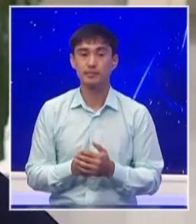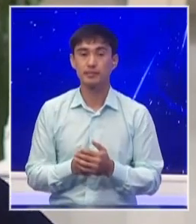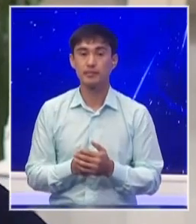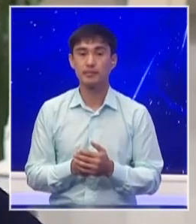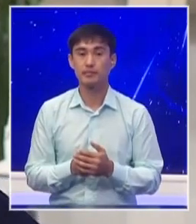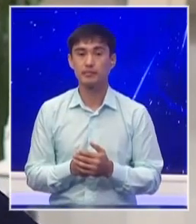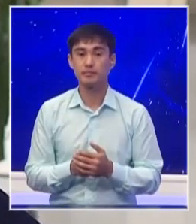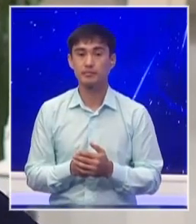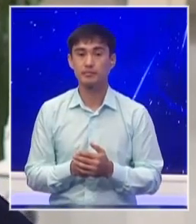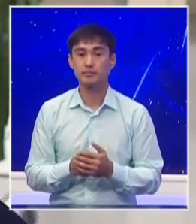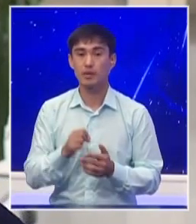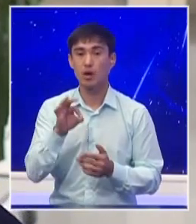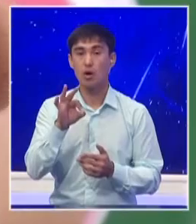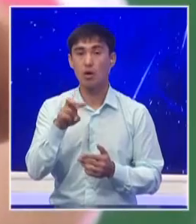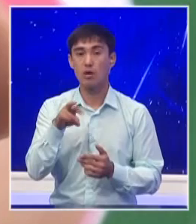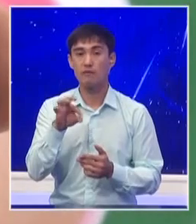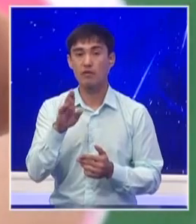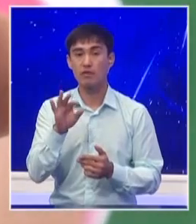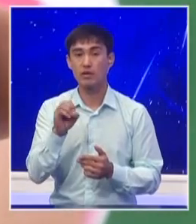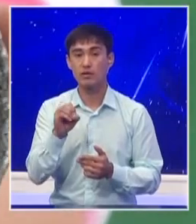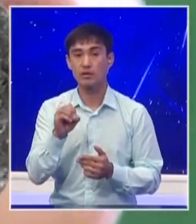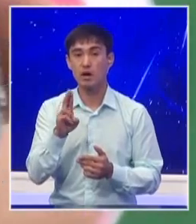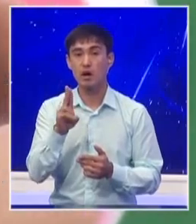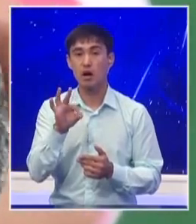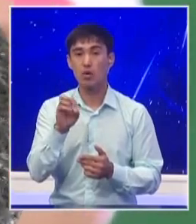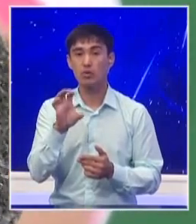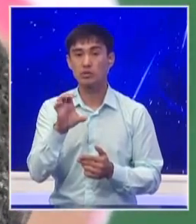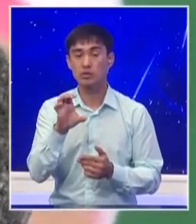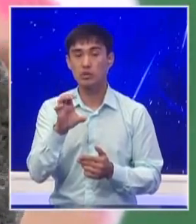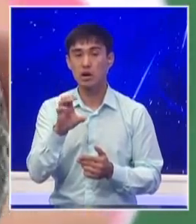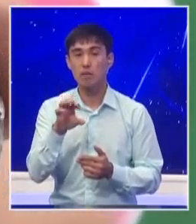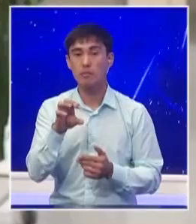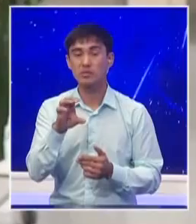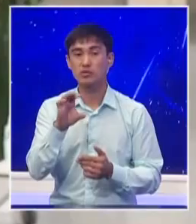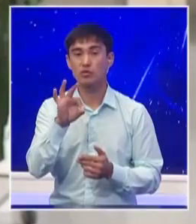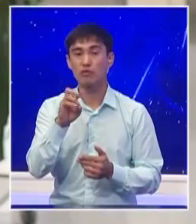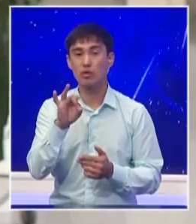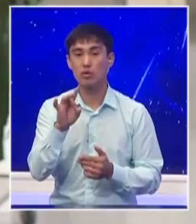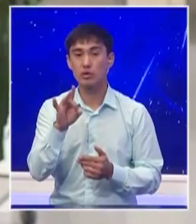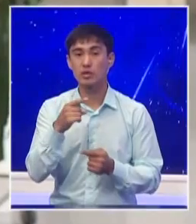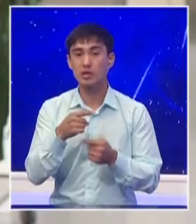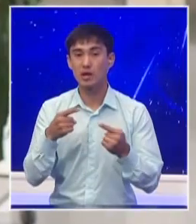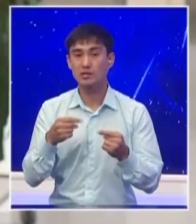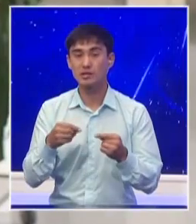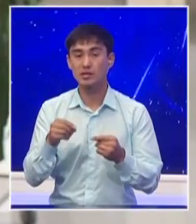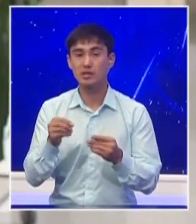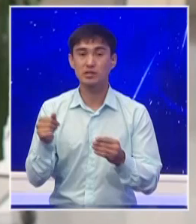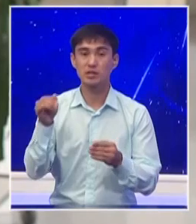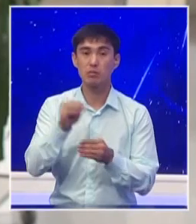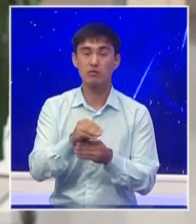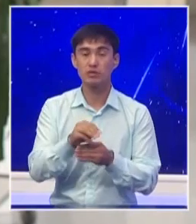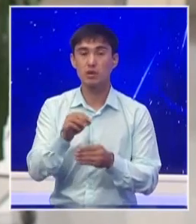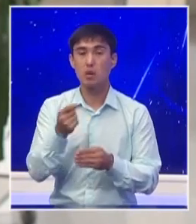масло оливковое, масло кокоса, масло софлора, жожоба, зародышей